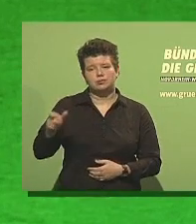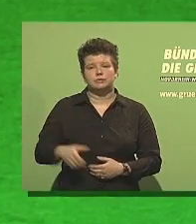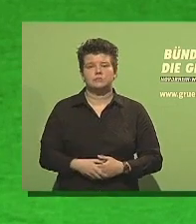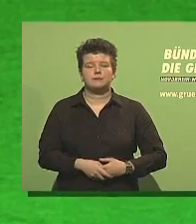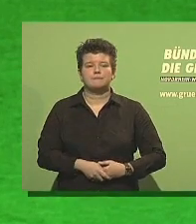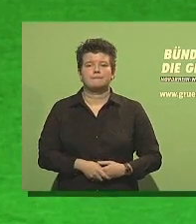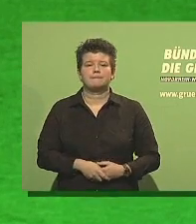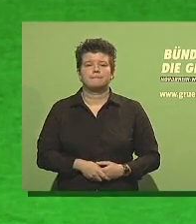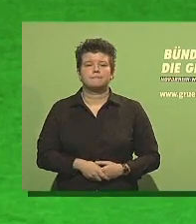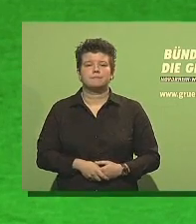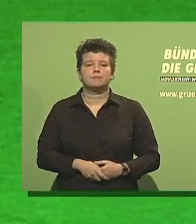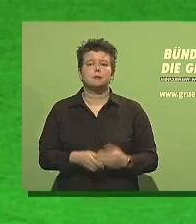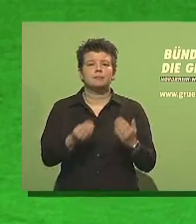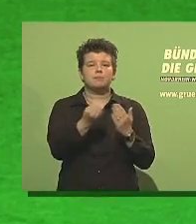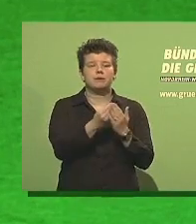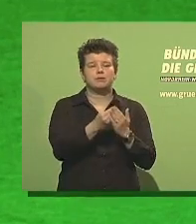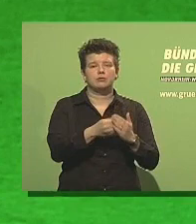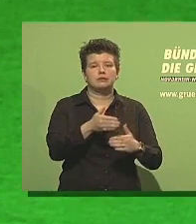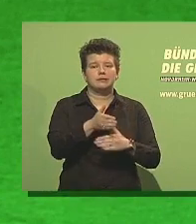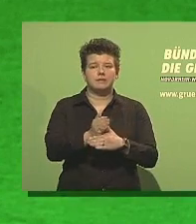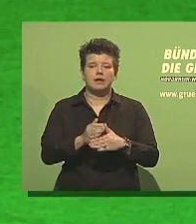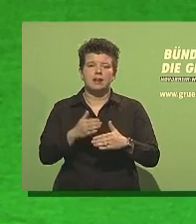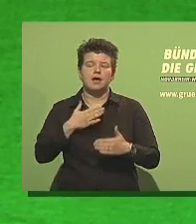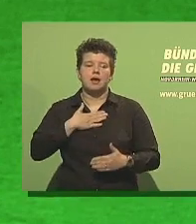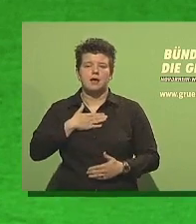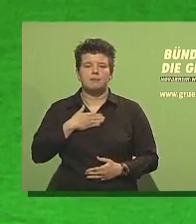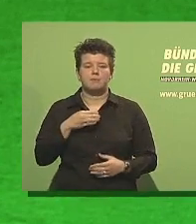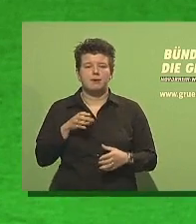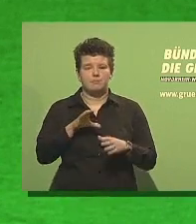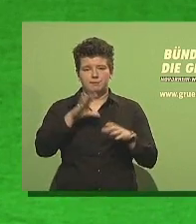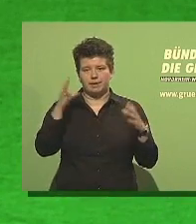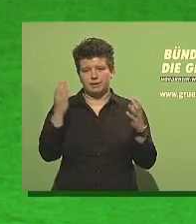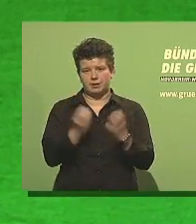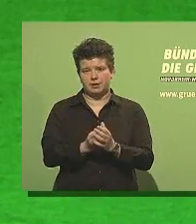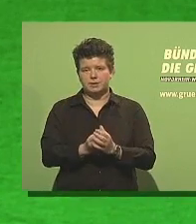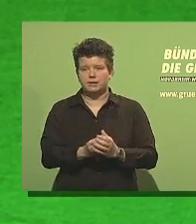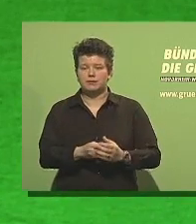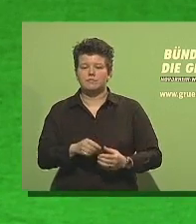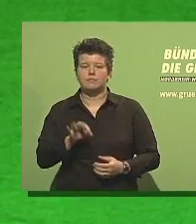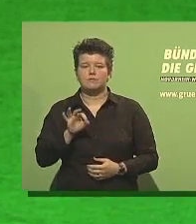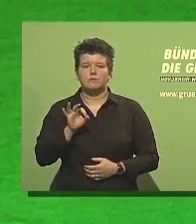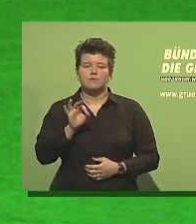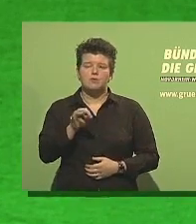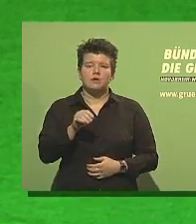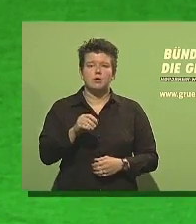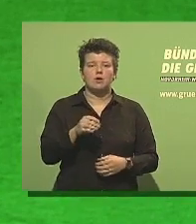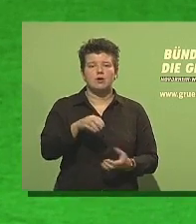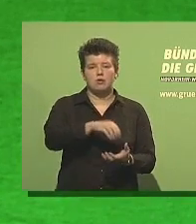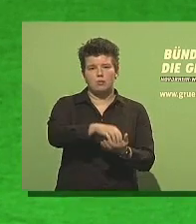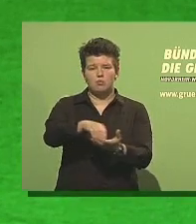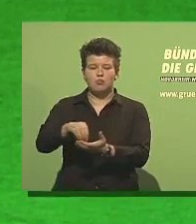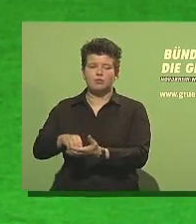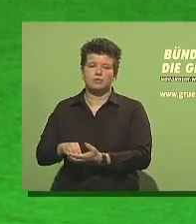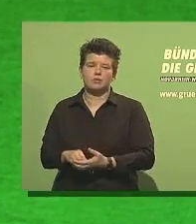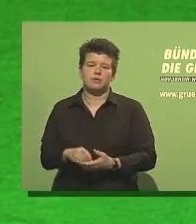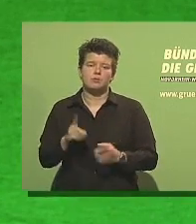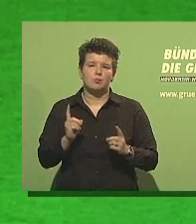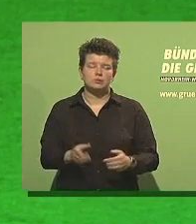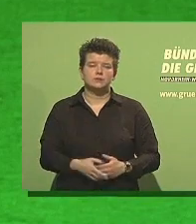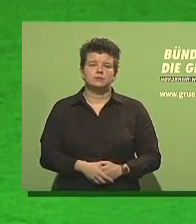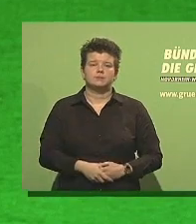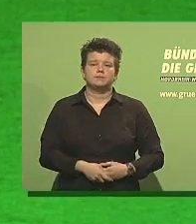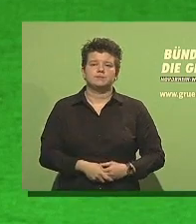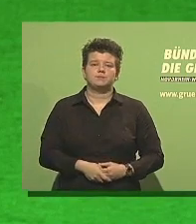und Teilhabepaket, ihr erlebt das in den Kommunen. Für einen verlässlichen Studienplatzausbau statt Hochschulmangelpakte.